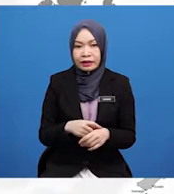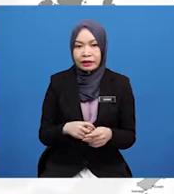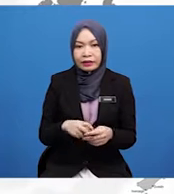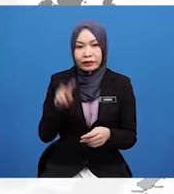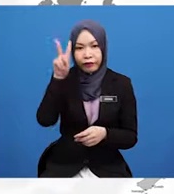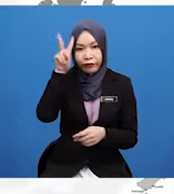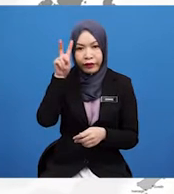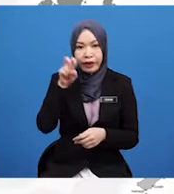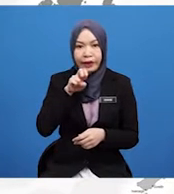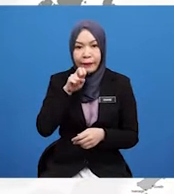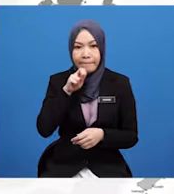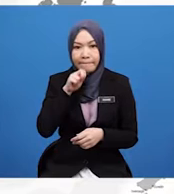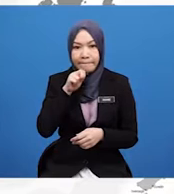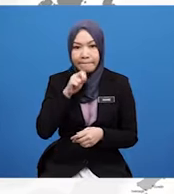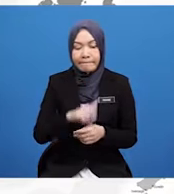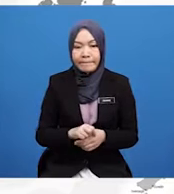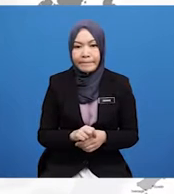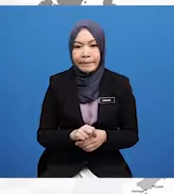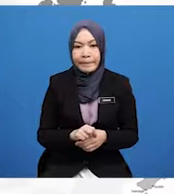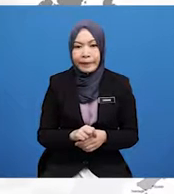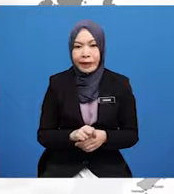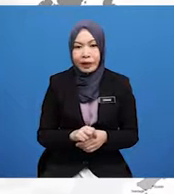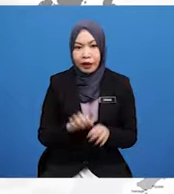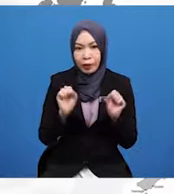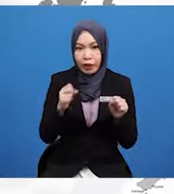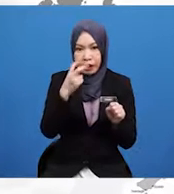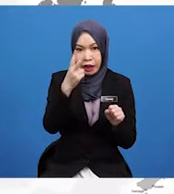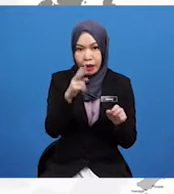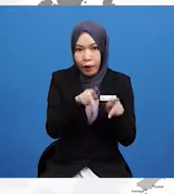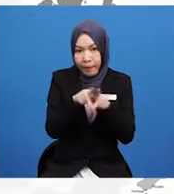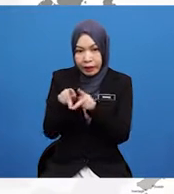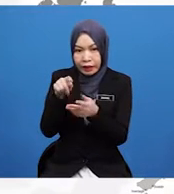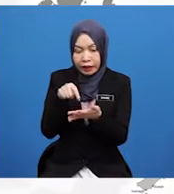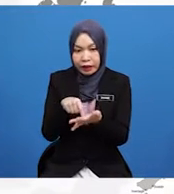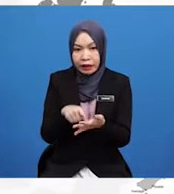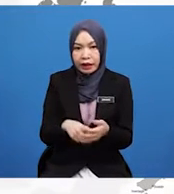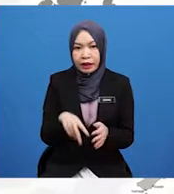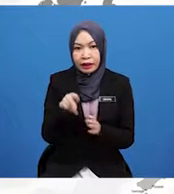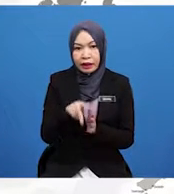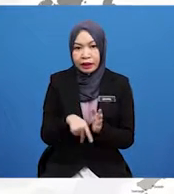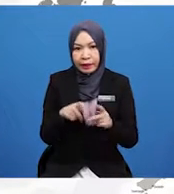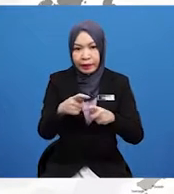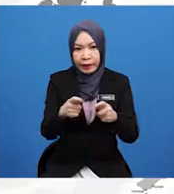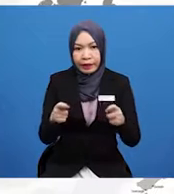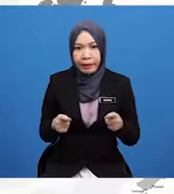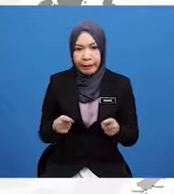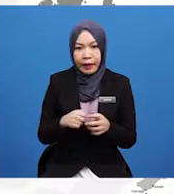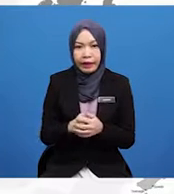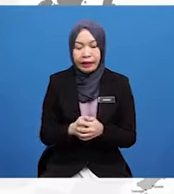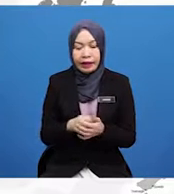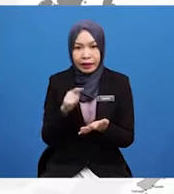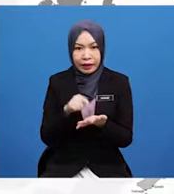Bos cabai di Perancis penempatan dalam gue ini berusia diantara Rp30.000